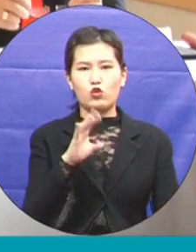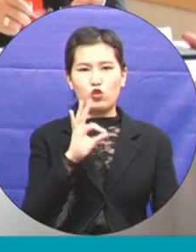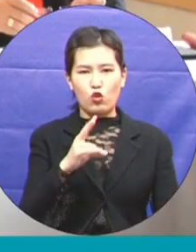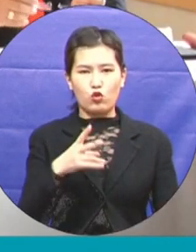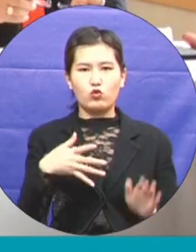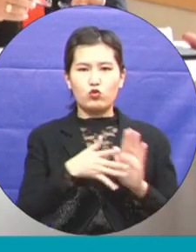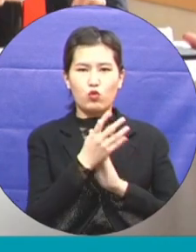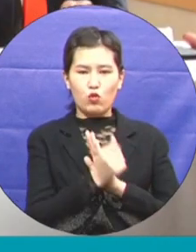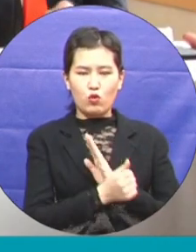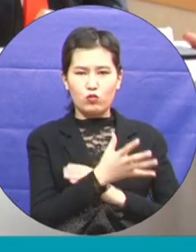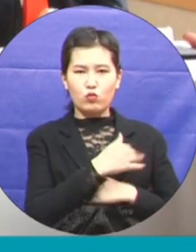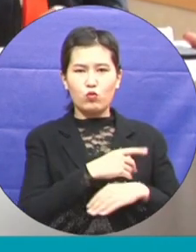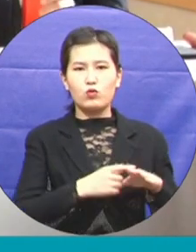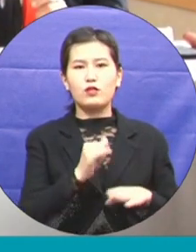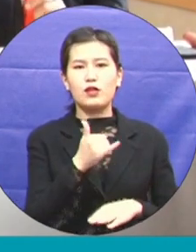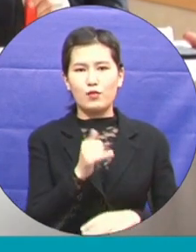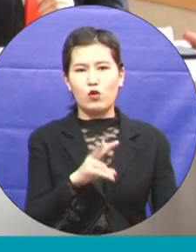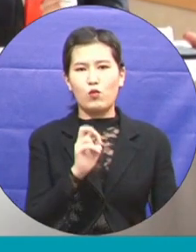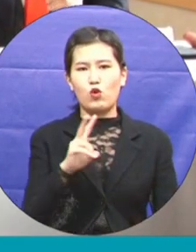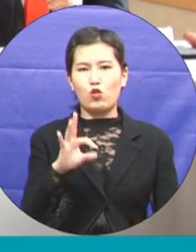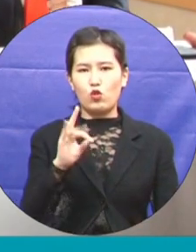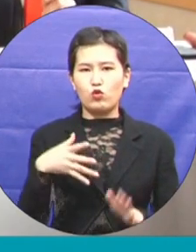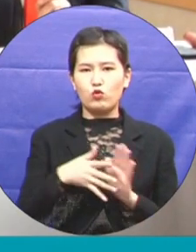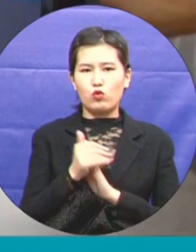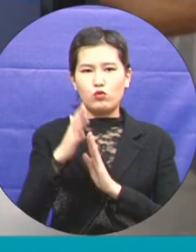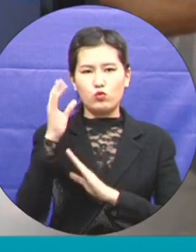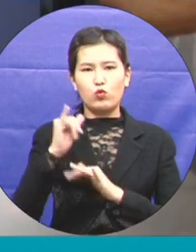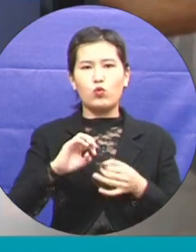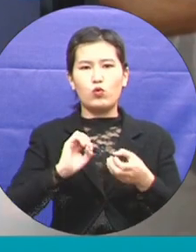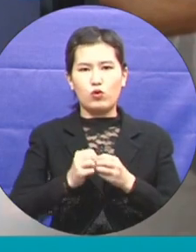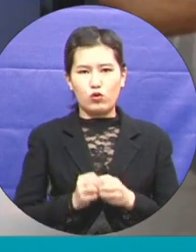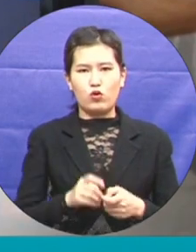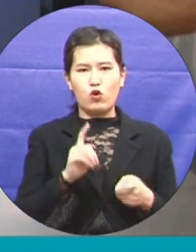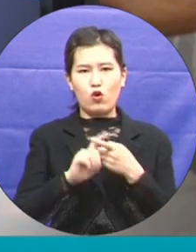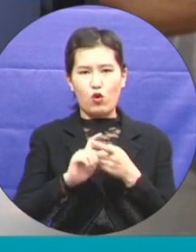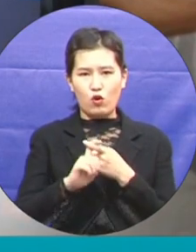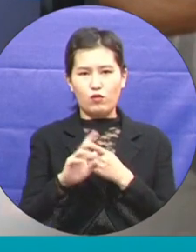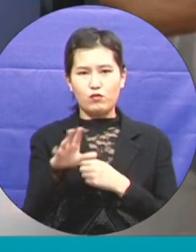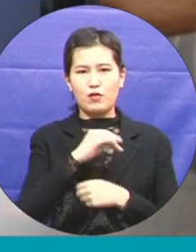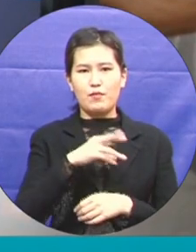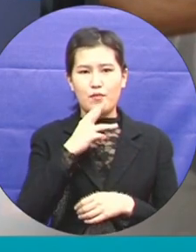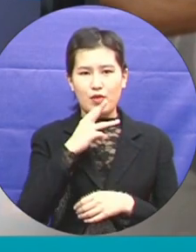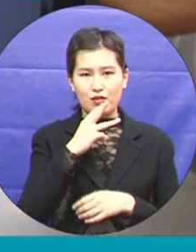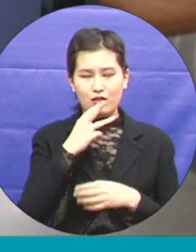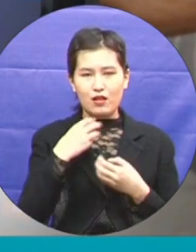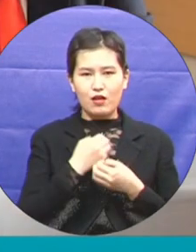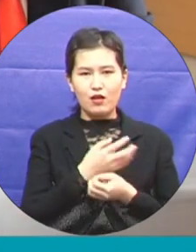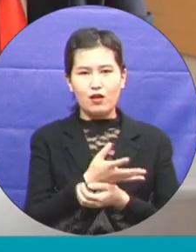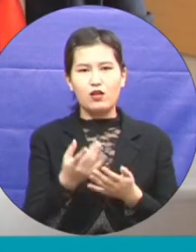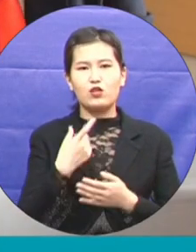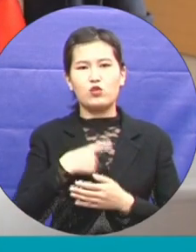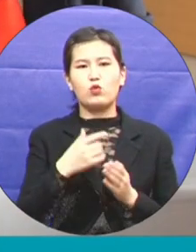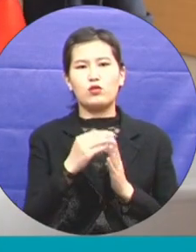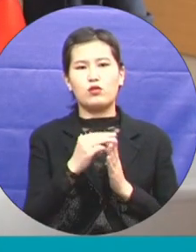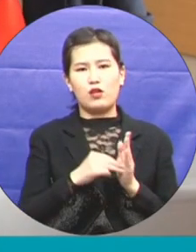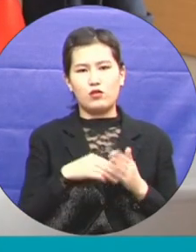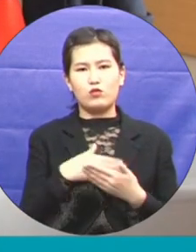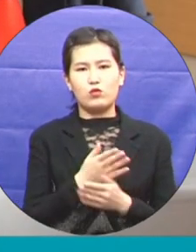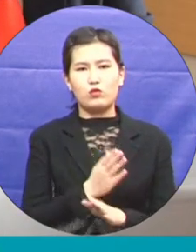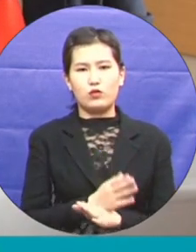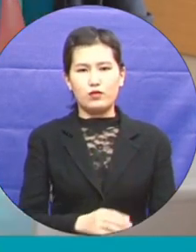төсвийн гүйцэтгэл, энэ оны төсвийн төсөл, холбооны хяналтын хорооны мэдээллийг холбооны ерөнхий зөвлөлийн гишүүдэд танилцуулсан юм а.